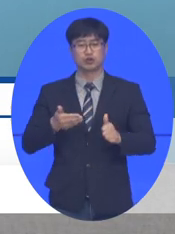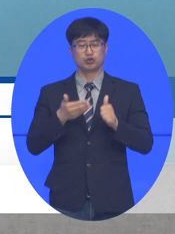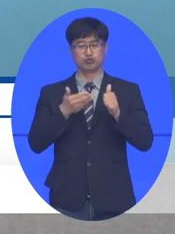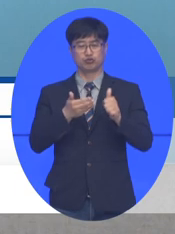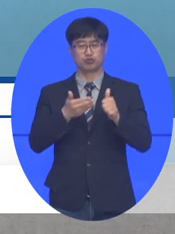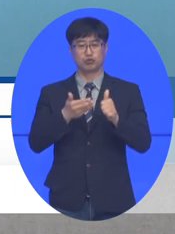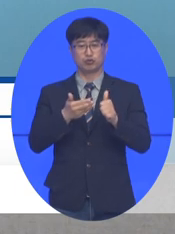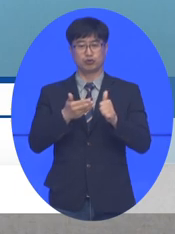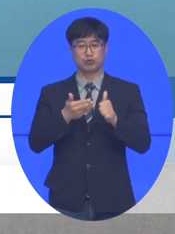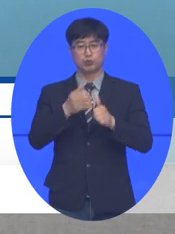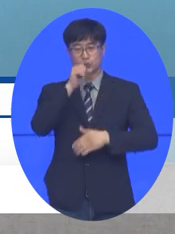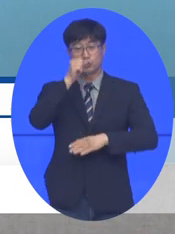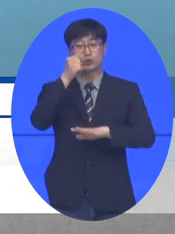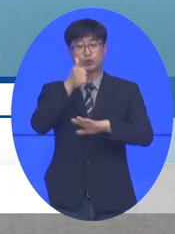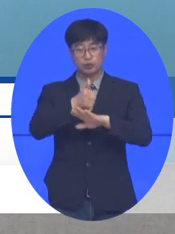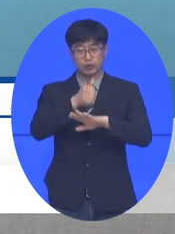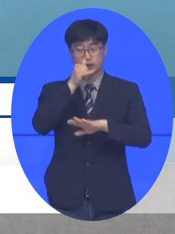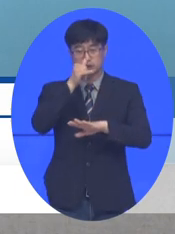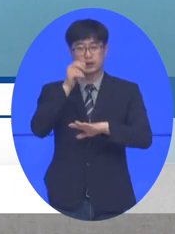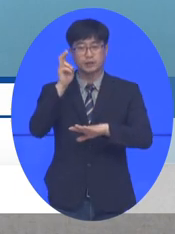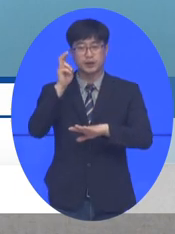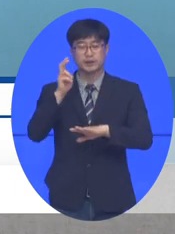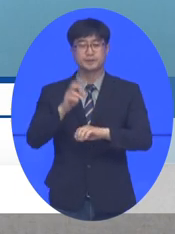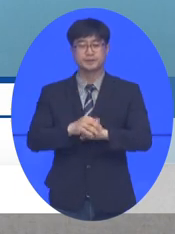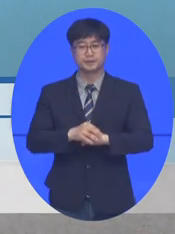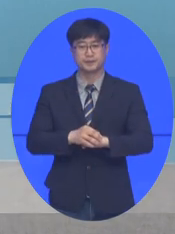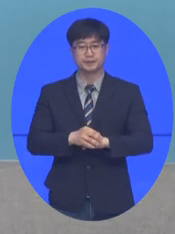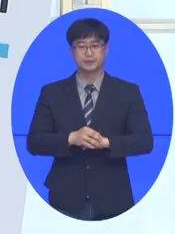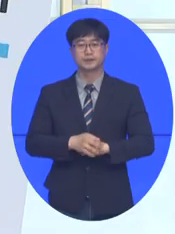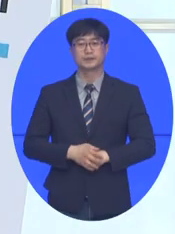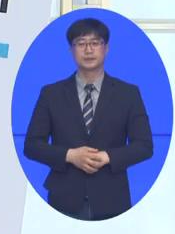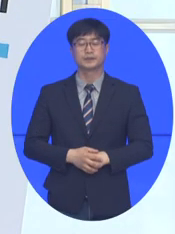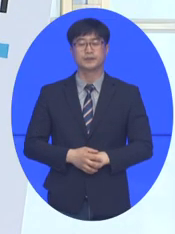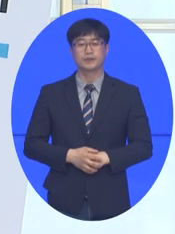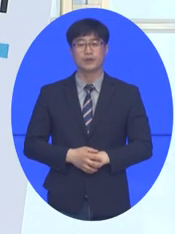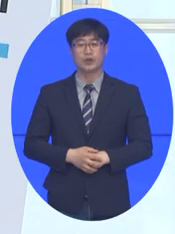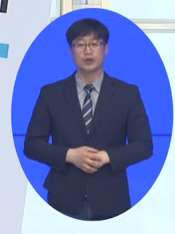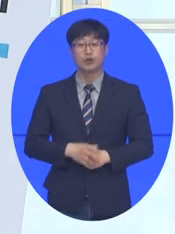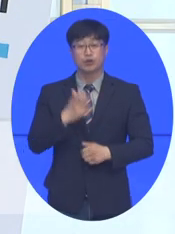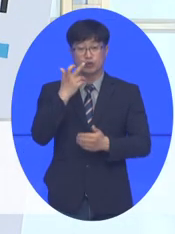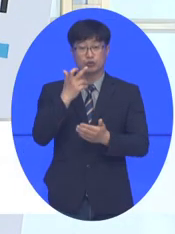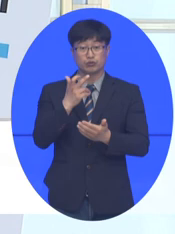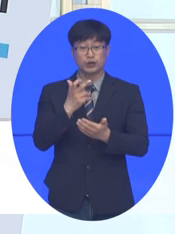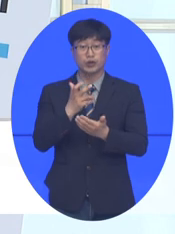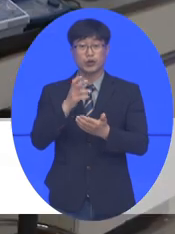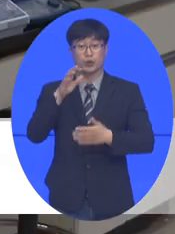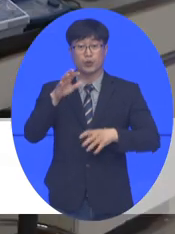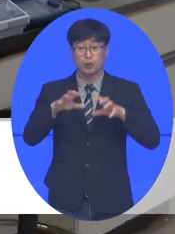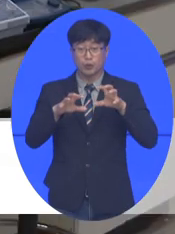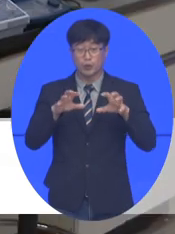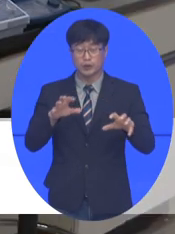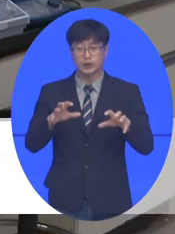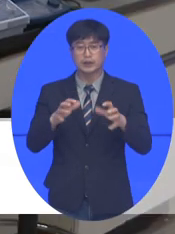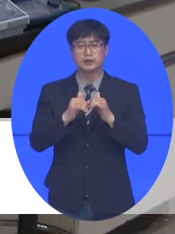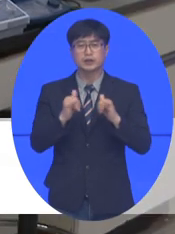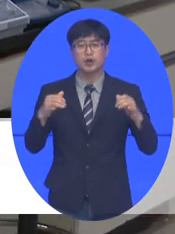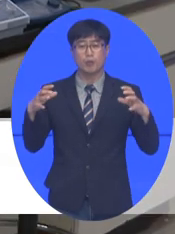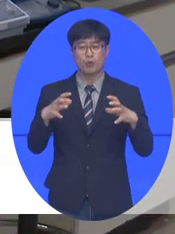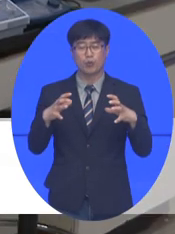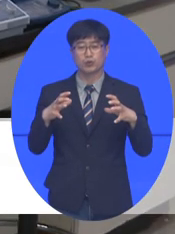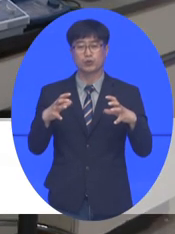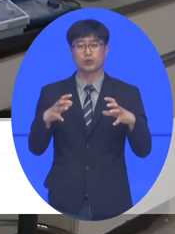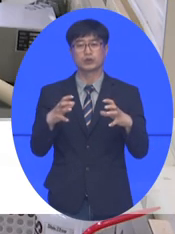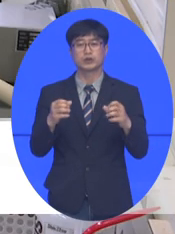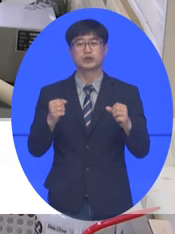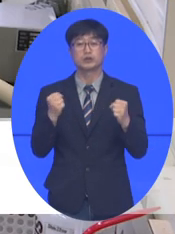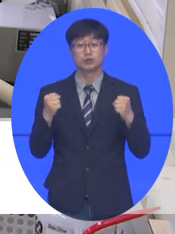양성에 큰 그 전기를 12개 기관이 인력 수급 체계를 같이 마련하는데